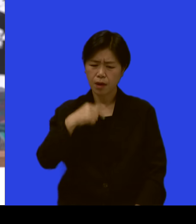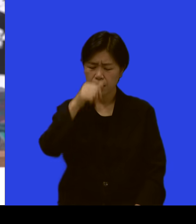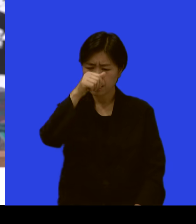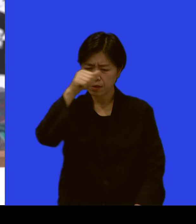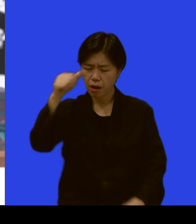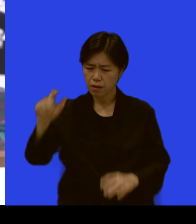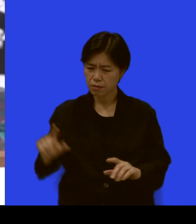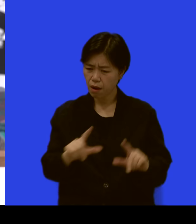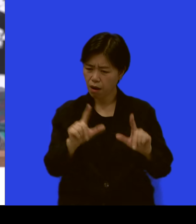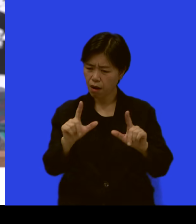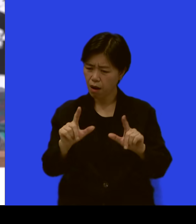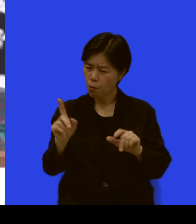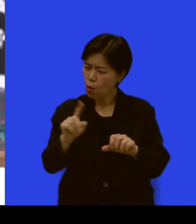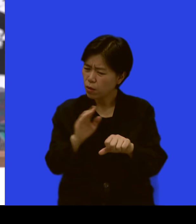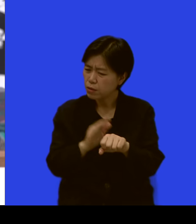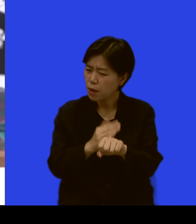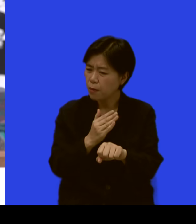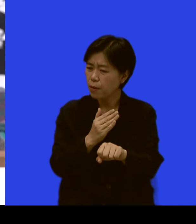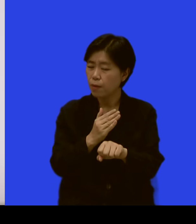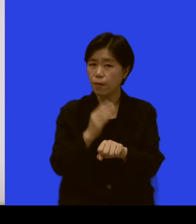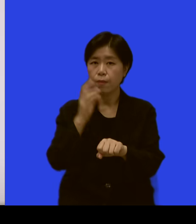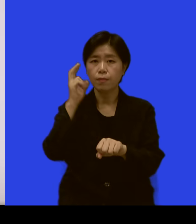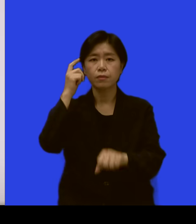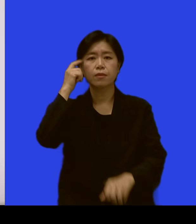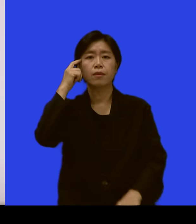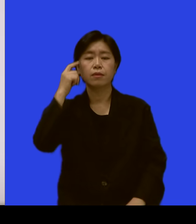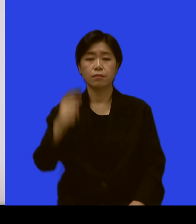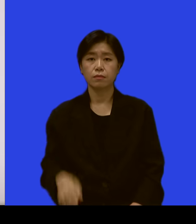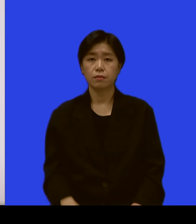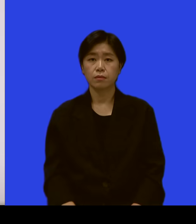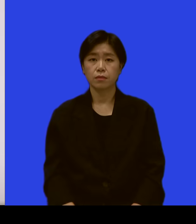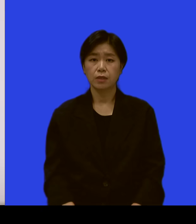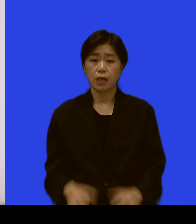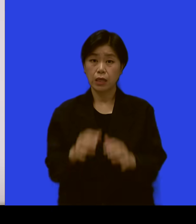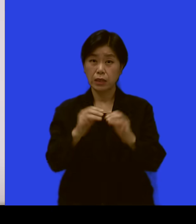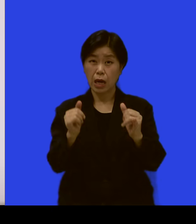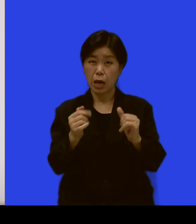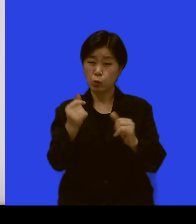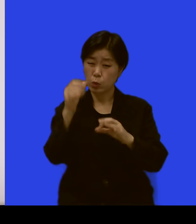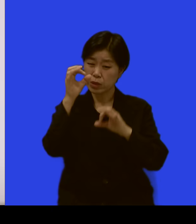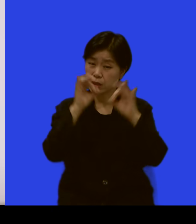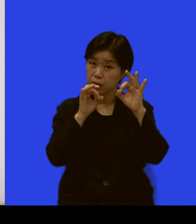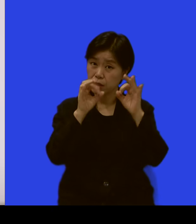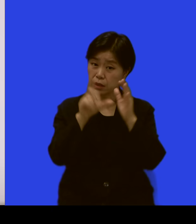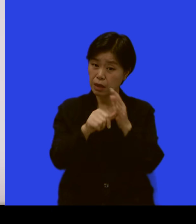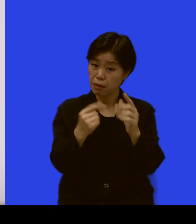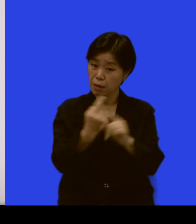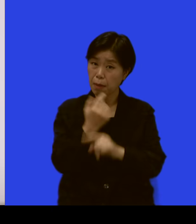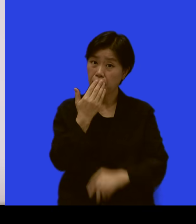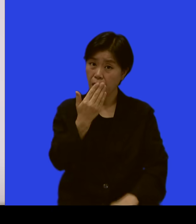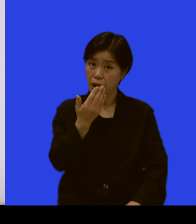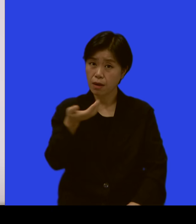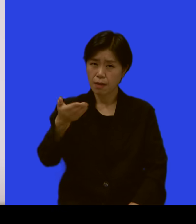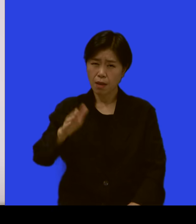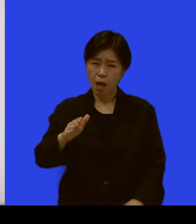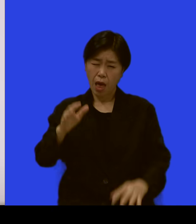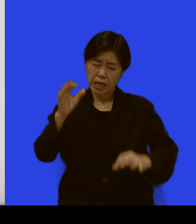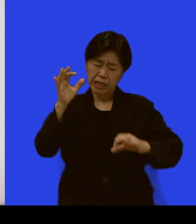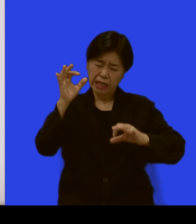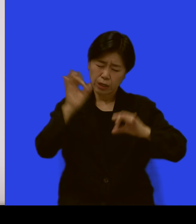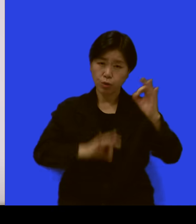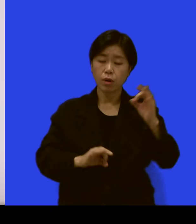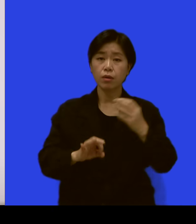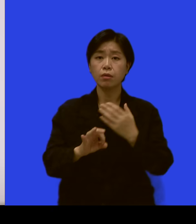아닌 것 같다, 뭐 이런 거. 사람이 조금 망가지면 고쳤어야지라는 생각이 드는데 네. 완전 망가지면